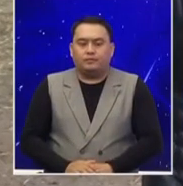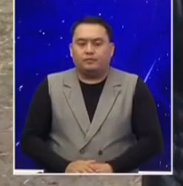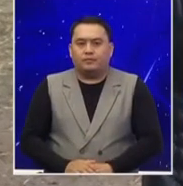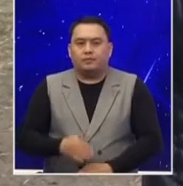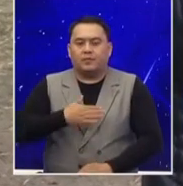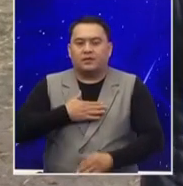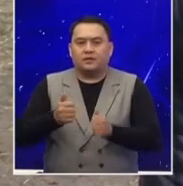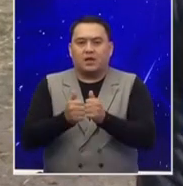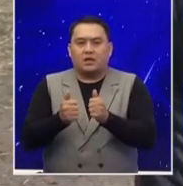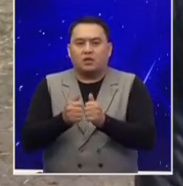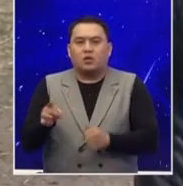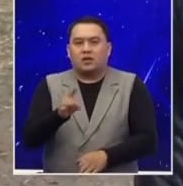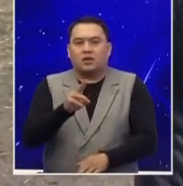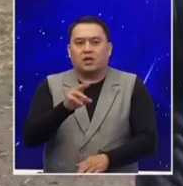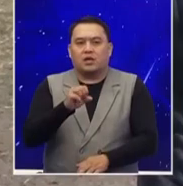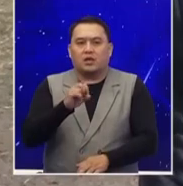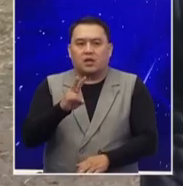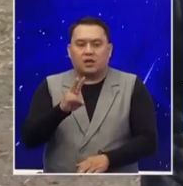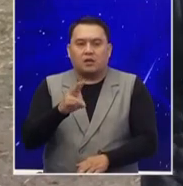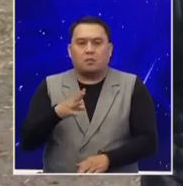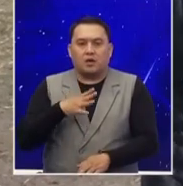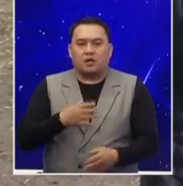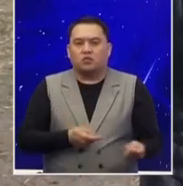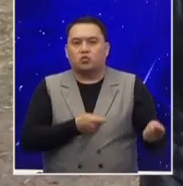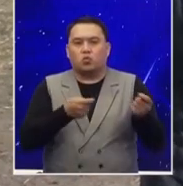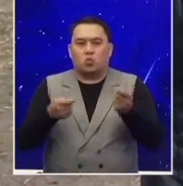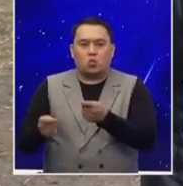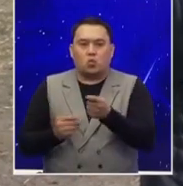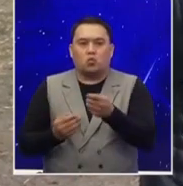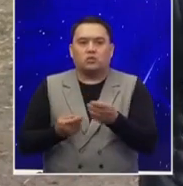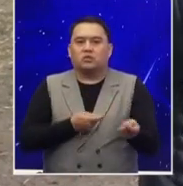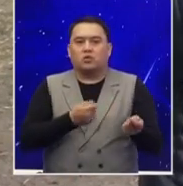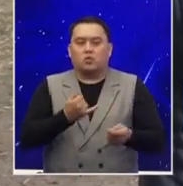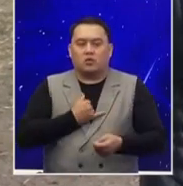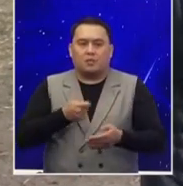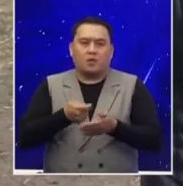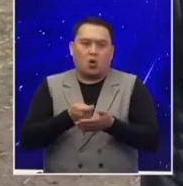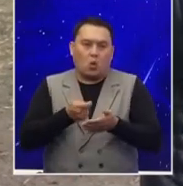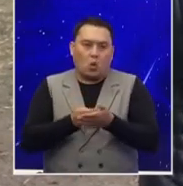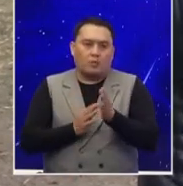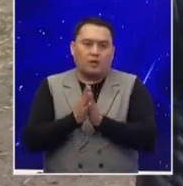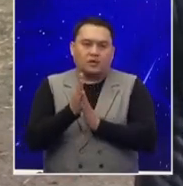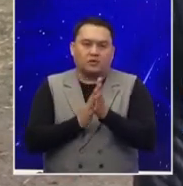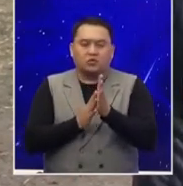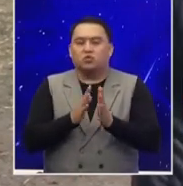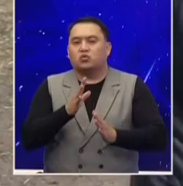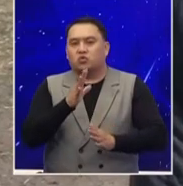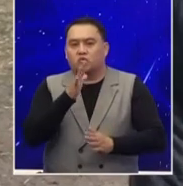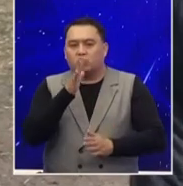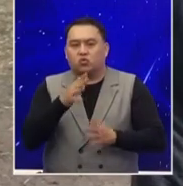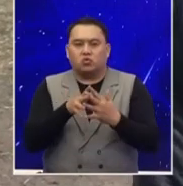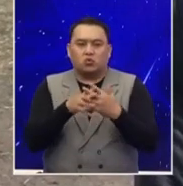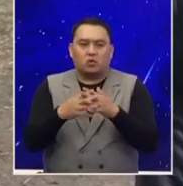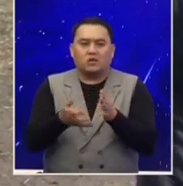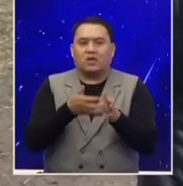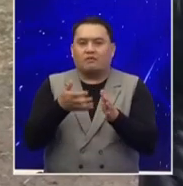Из соседнего Киенского района, из села Сумбе, были убраны сенокосы и завезены к нам кормовые травы. Так как в селах не хватало, так, согласно